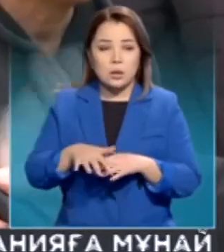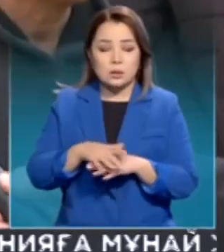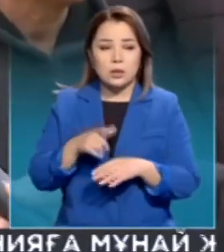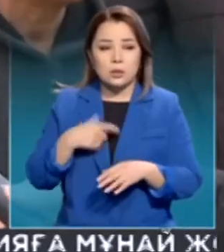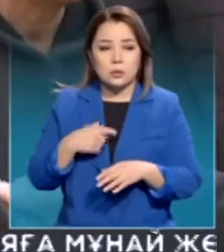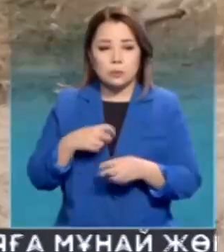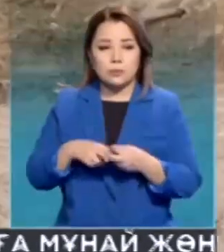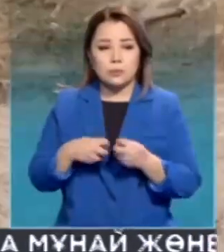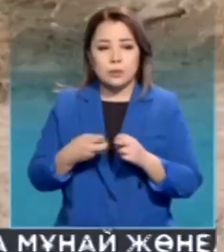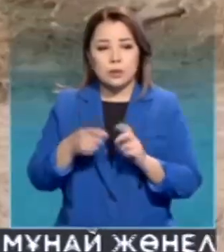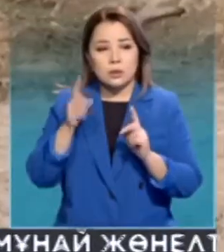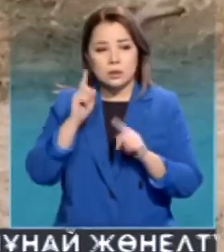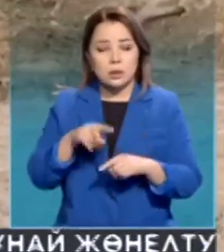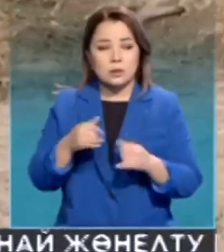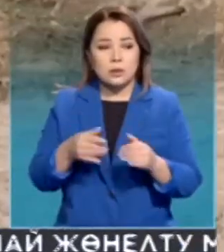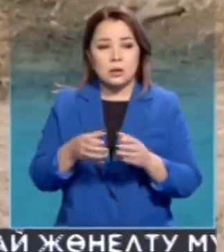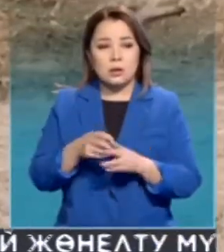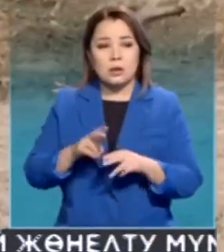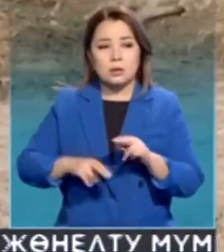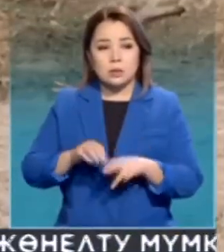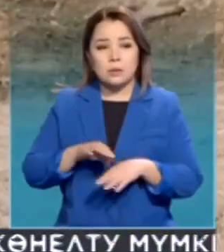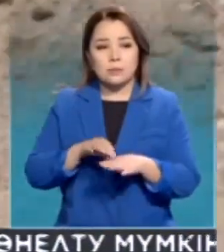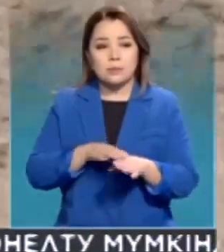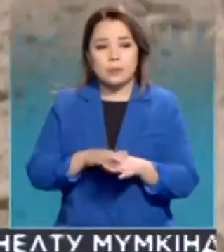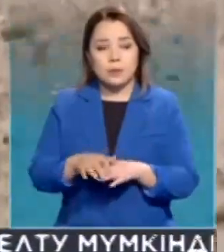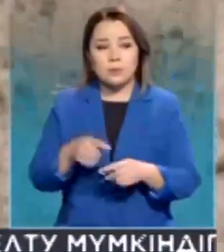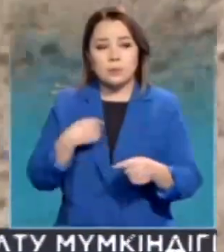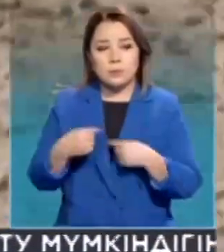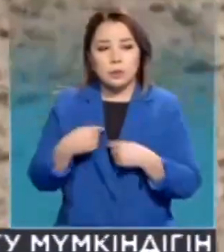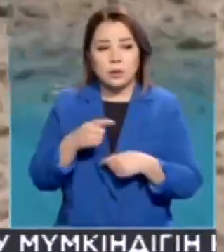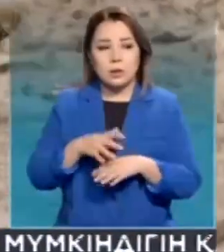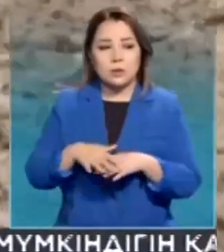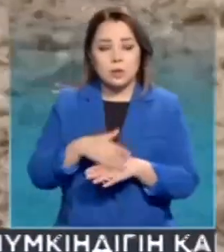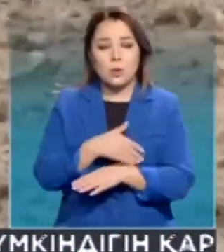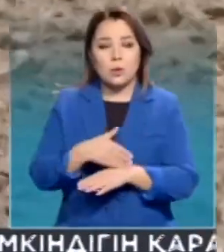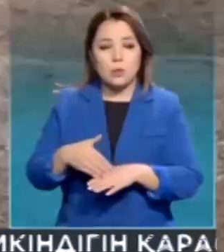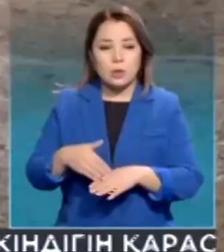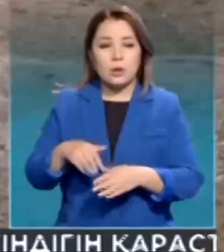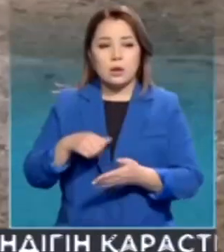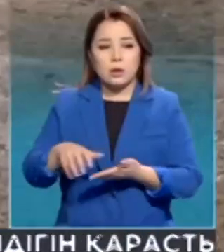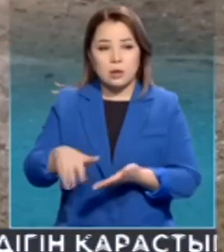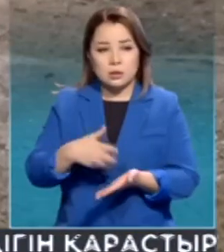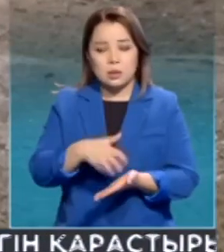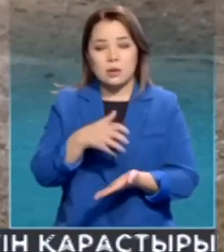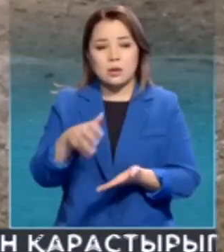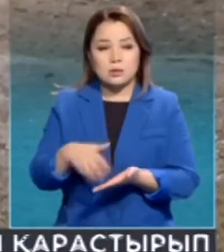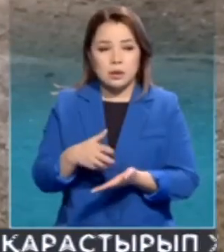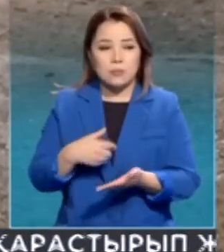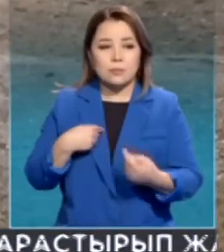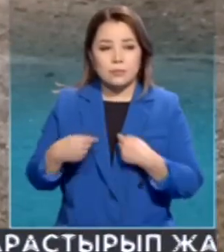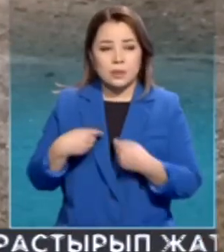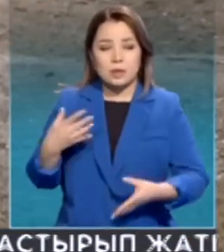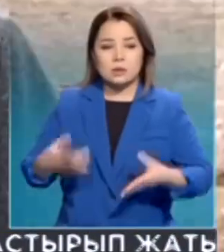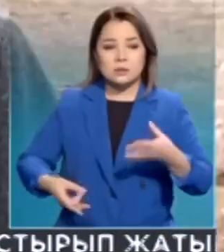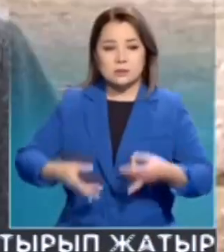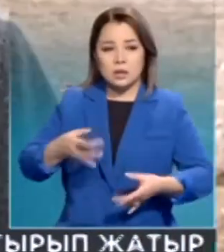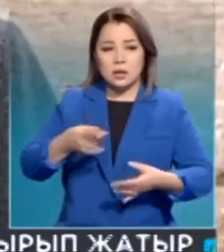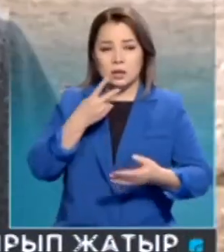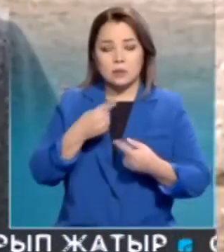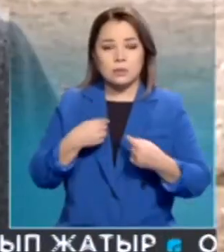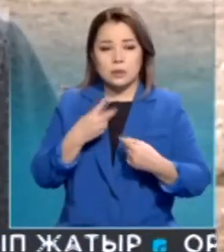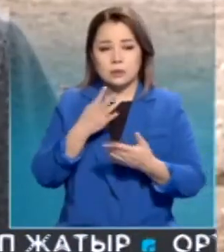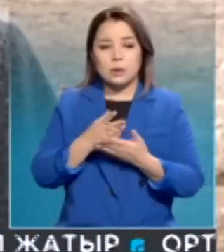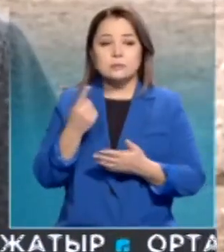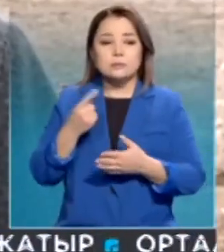қалтасы көтермейді. Мердігердің мардымсыз тірлігінен мезі болған көпшілік көшемізді қайта-қайта қазып, берекемізді алды деп ашынады.